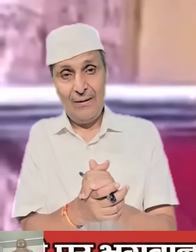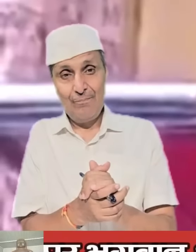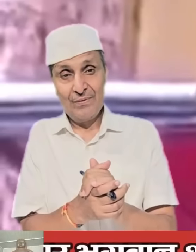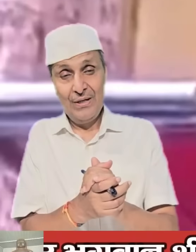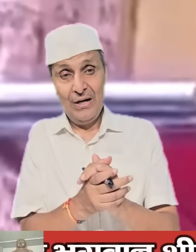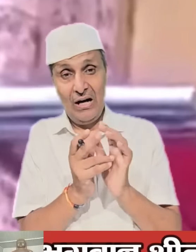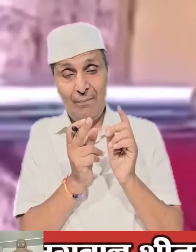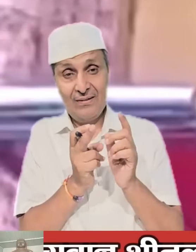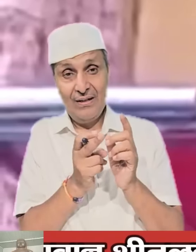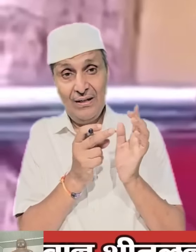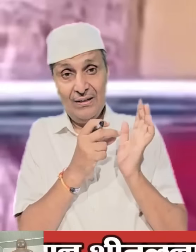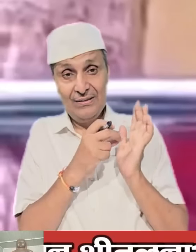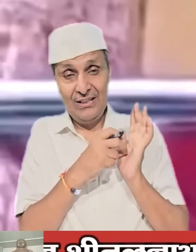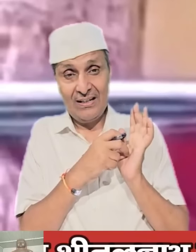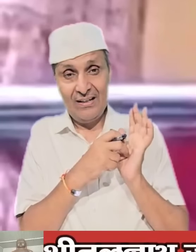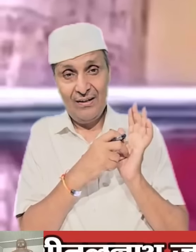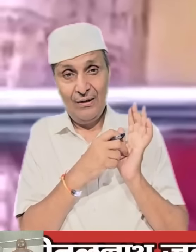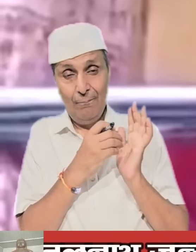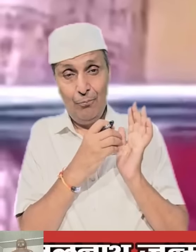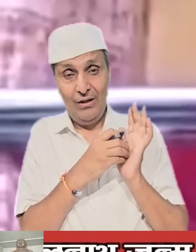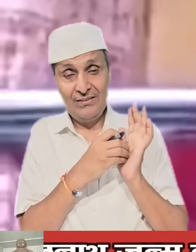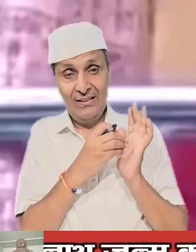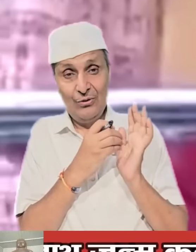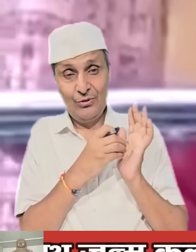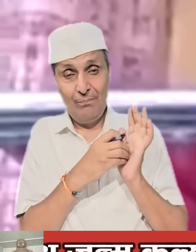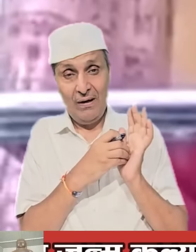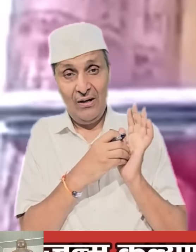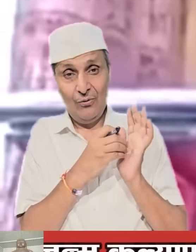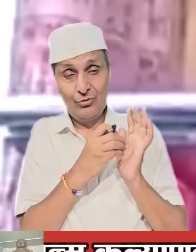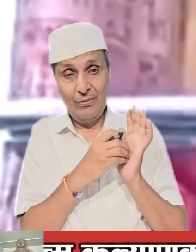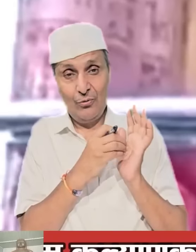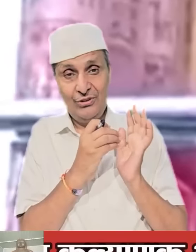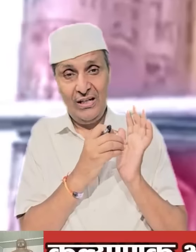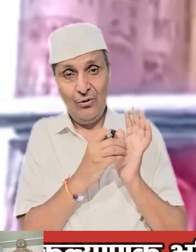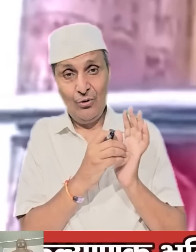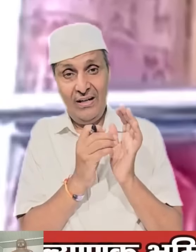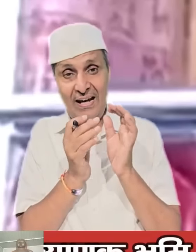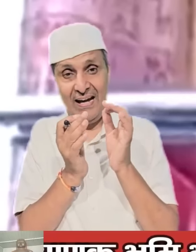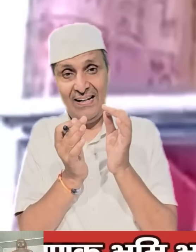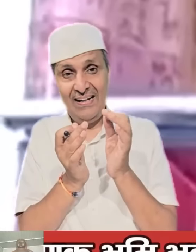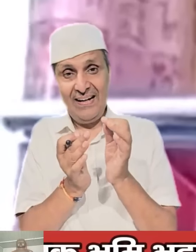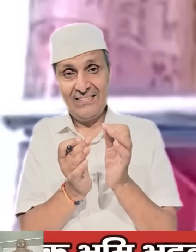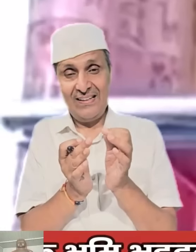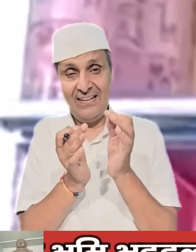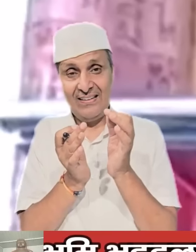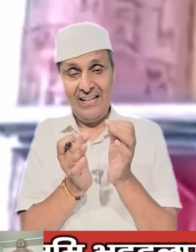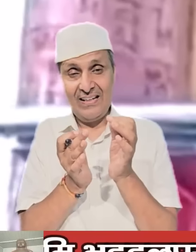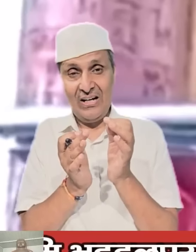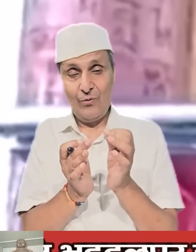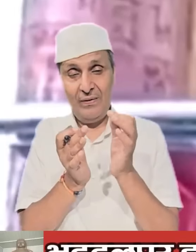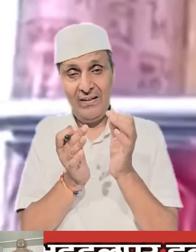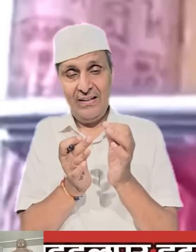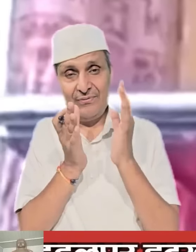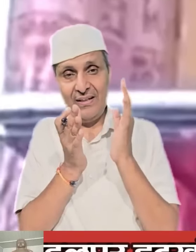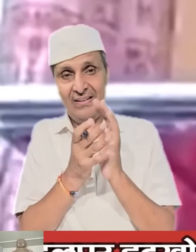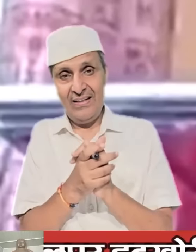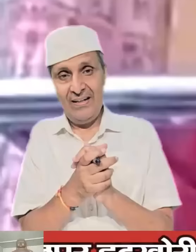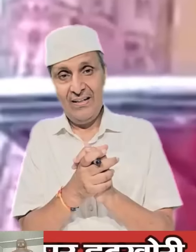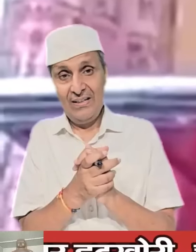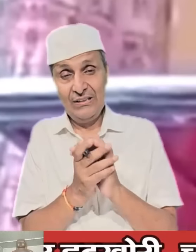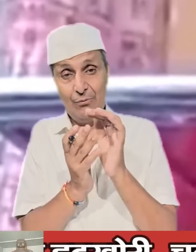बनता था। अब जाकर पुलिस ने 2 दिन पहले उस मनोज जैन को गैर इरादतन हत्या के आरोप में